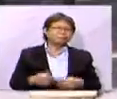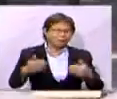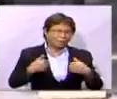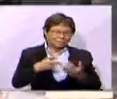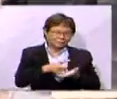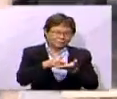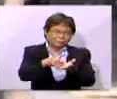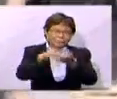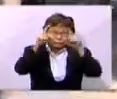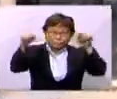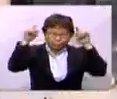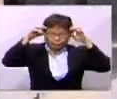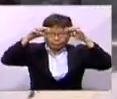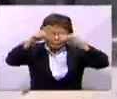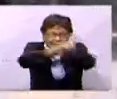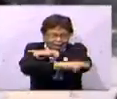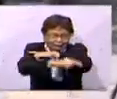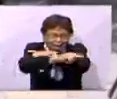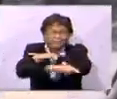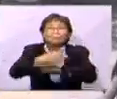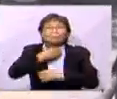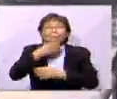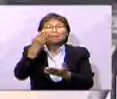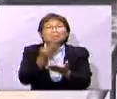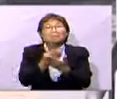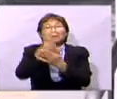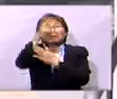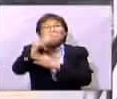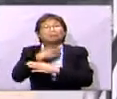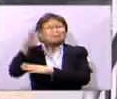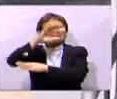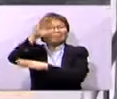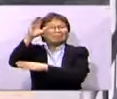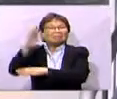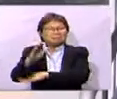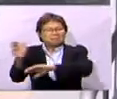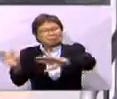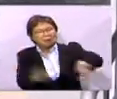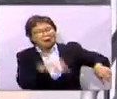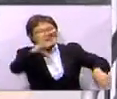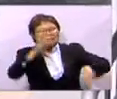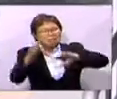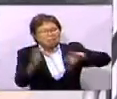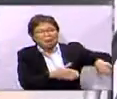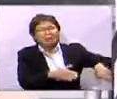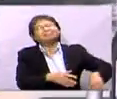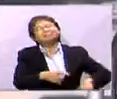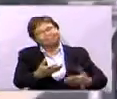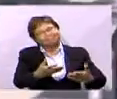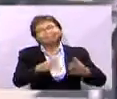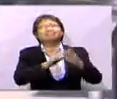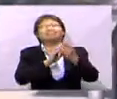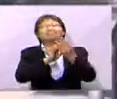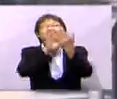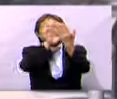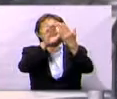Derma Siswa Pendidikan Negeri Perak, ini membuktikan kerajaan tidak pernah abai serta alpa dengan keperluan pendidikan